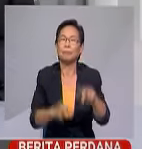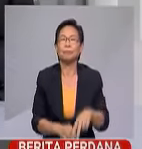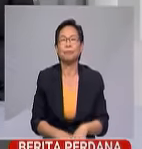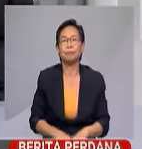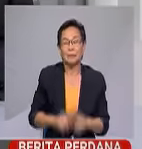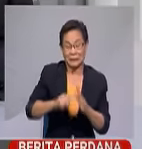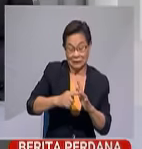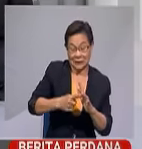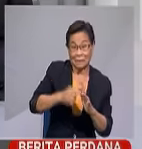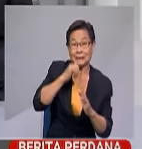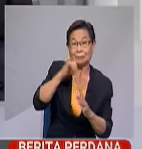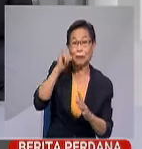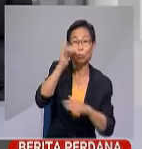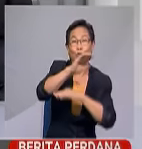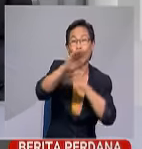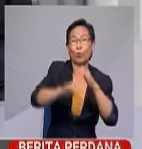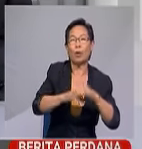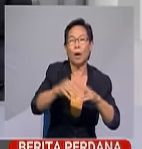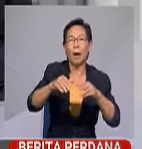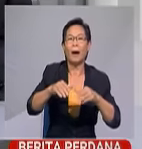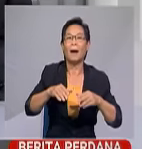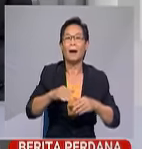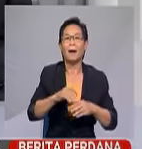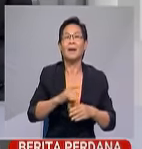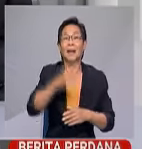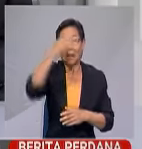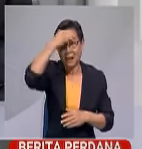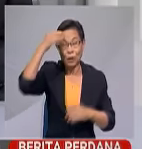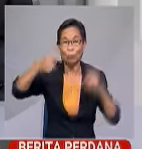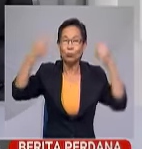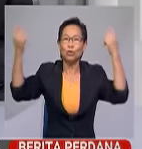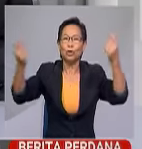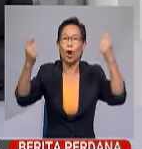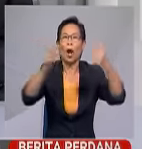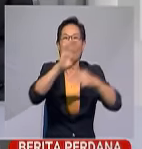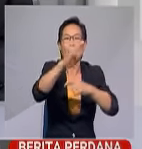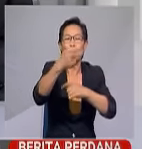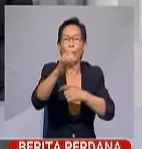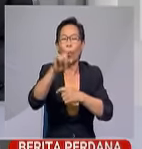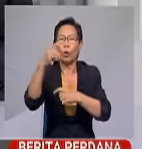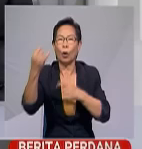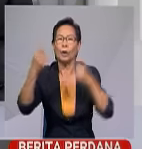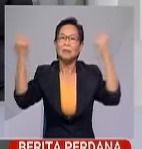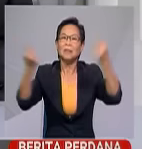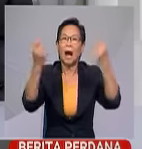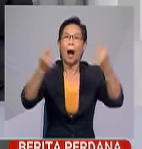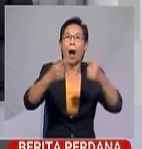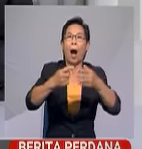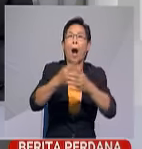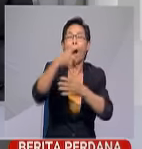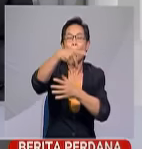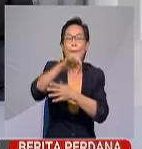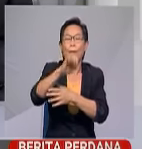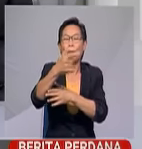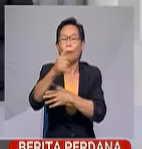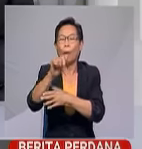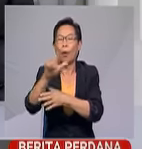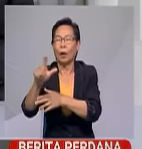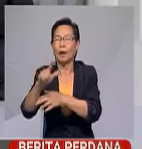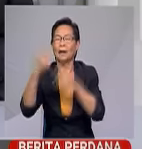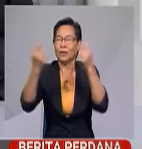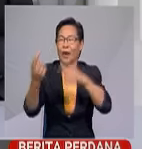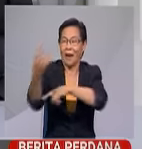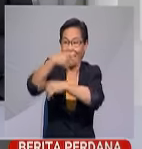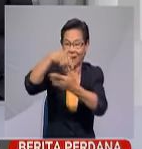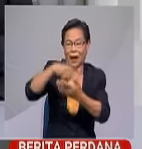Saudara, bermula semalam, semua penganut Hindu seluruh dunia meraikan Bogi sebagai prasambutan Ponggal yang diraikan hari ini.